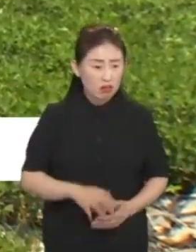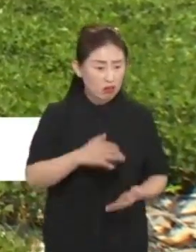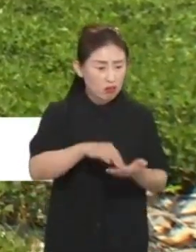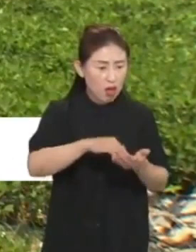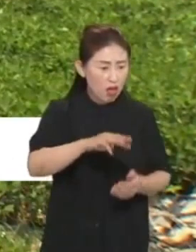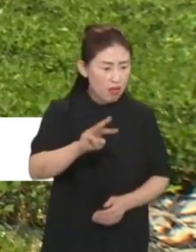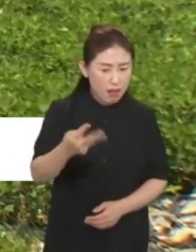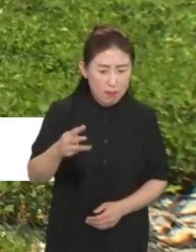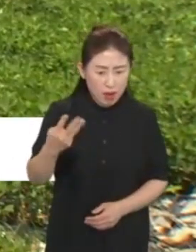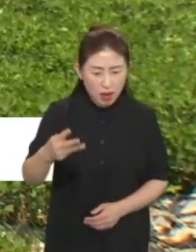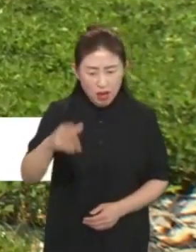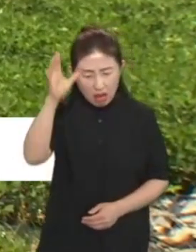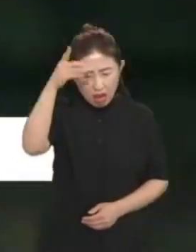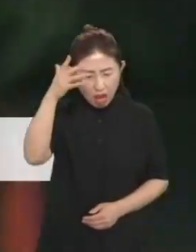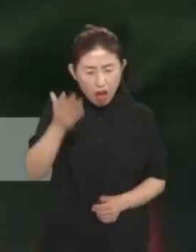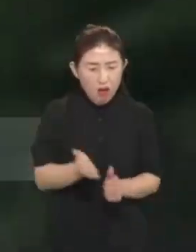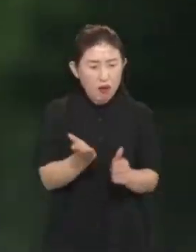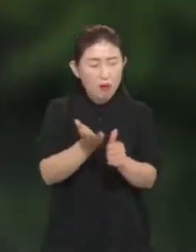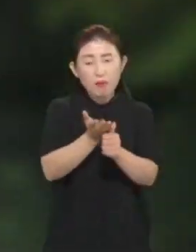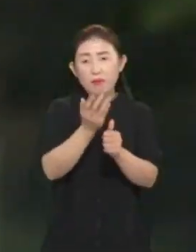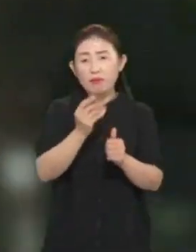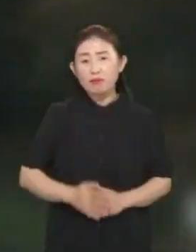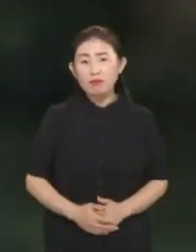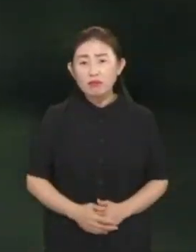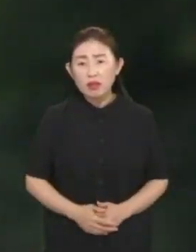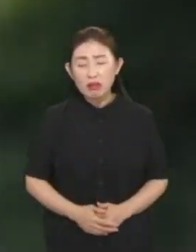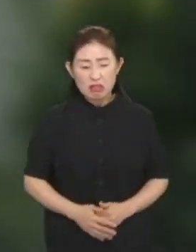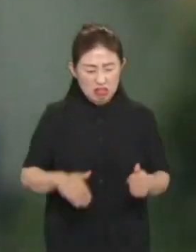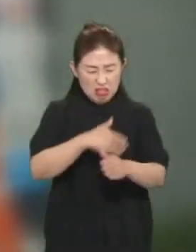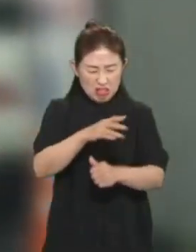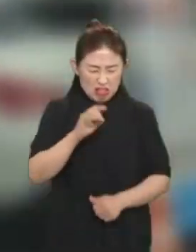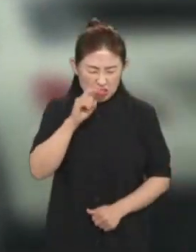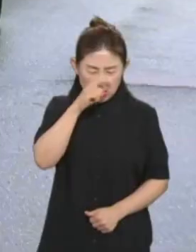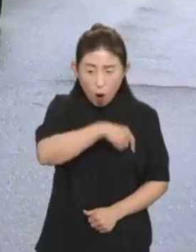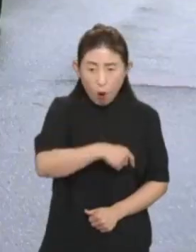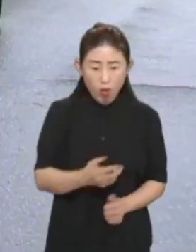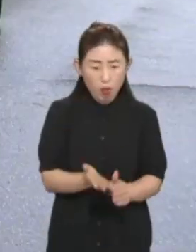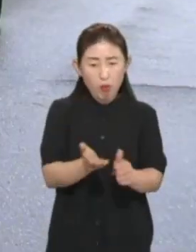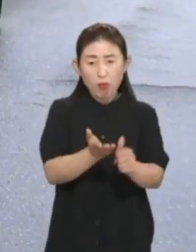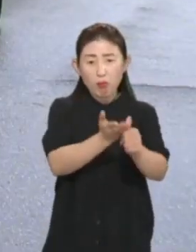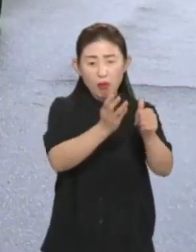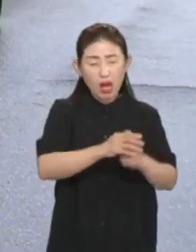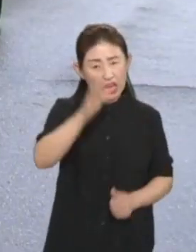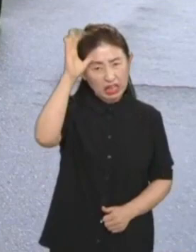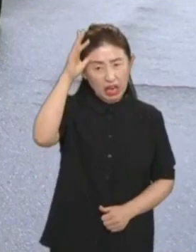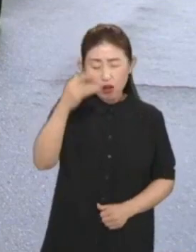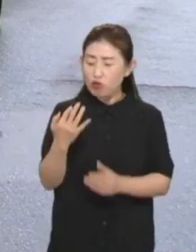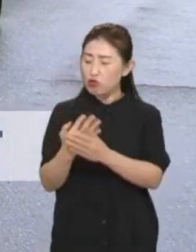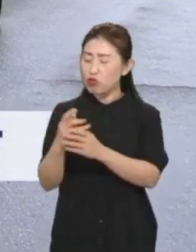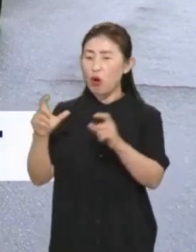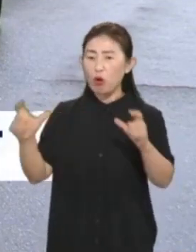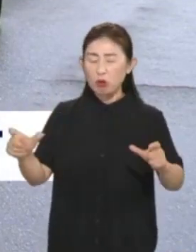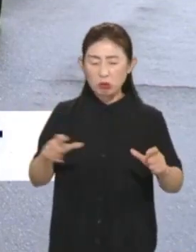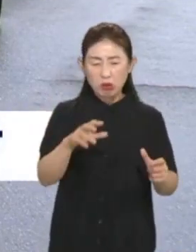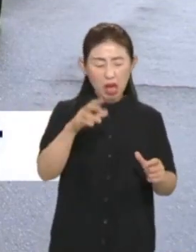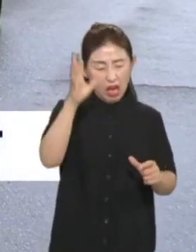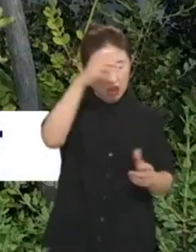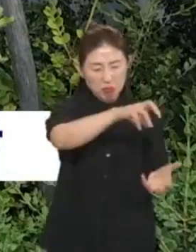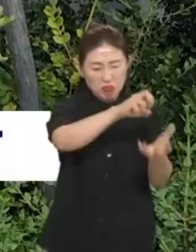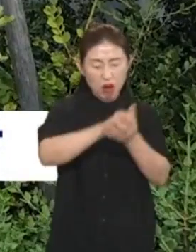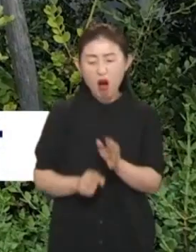정도 되는 불법 번식장이고요. 이렇게 열악한 환경에서 번식된 강아지들은 대전 유성구의 한 개